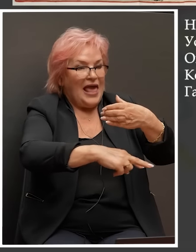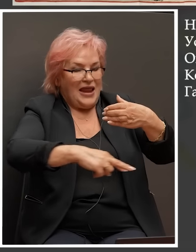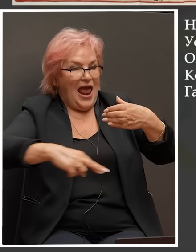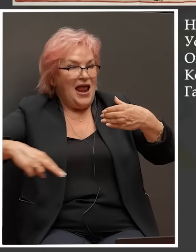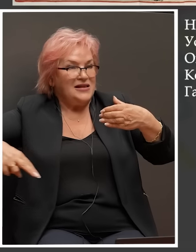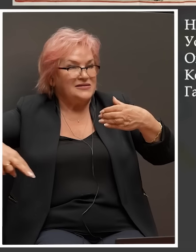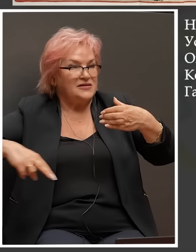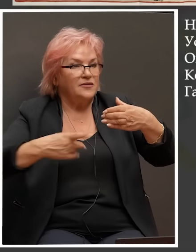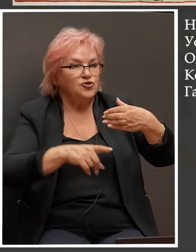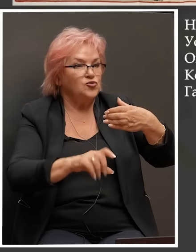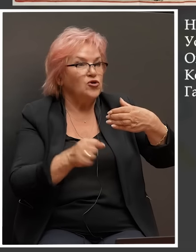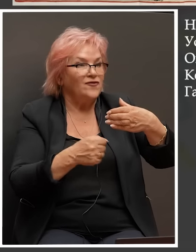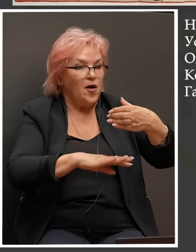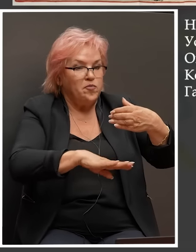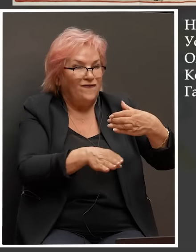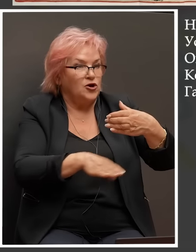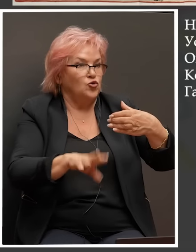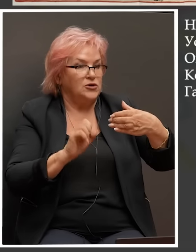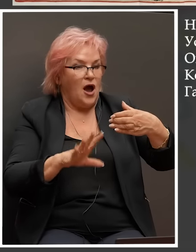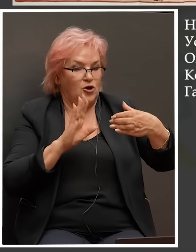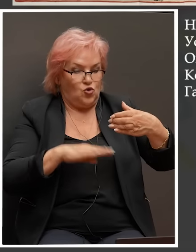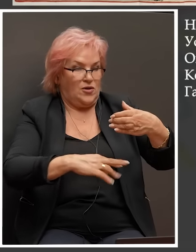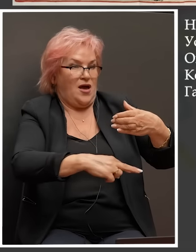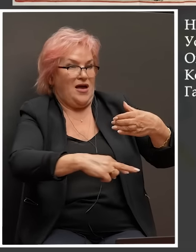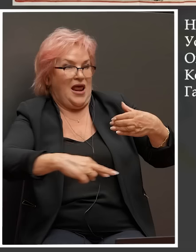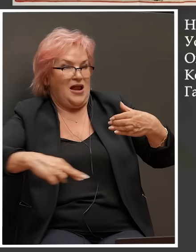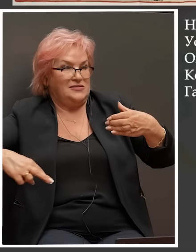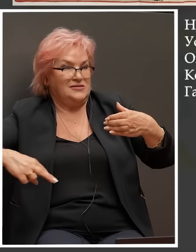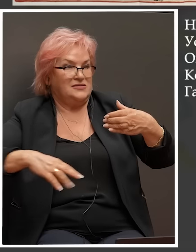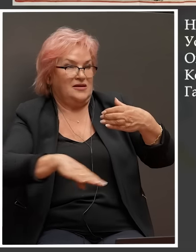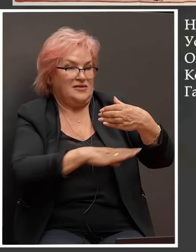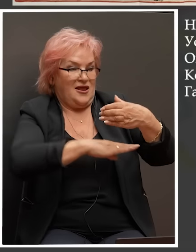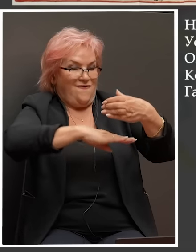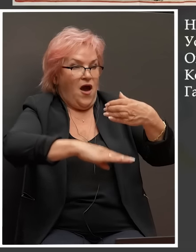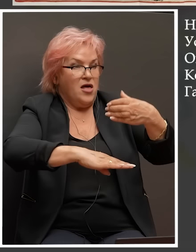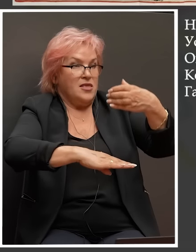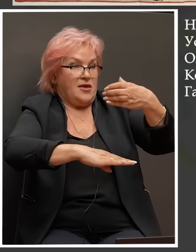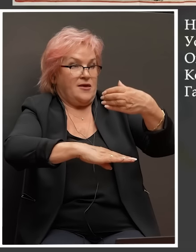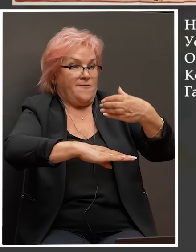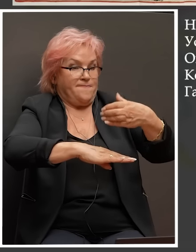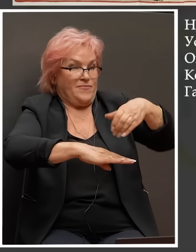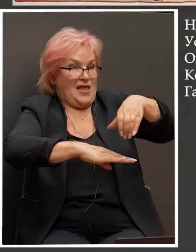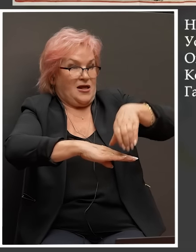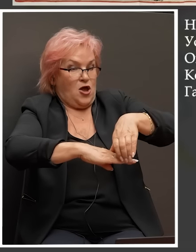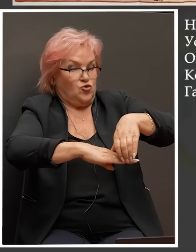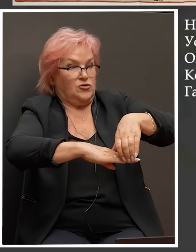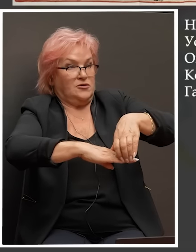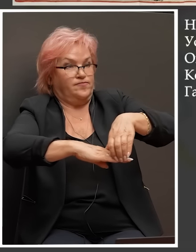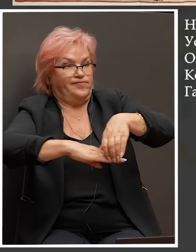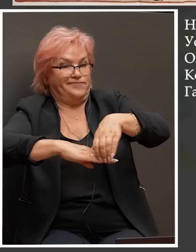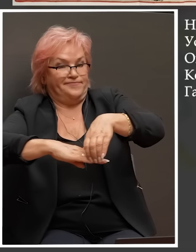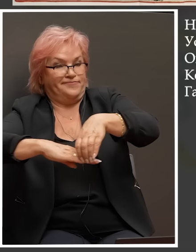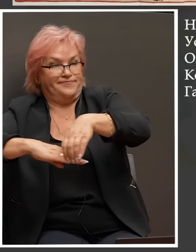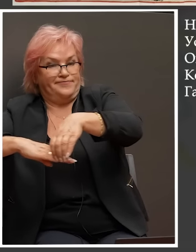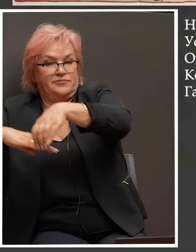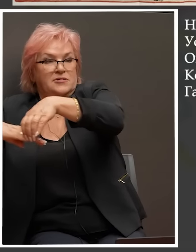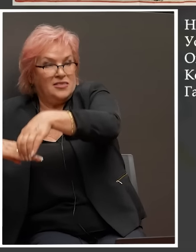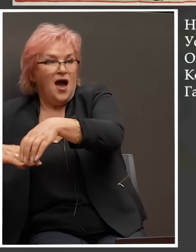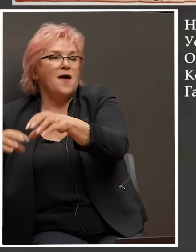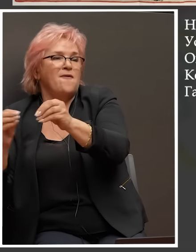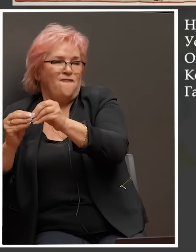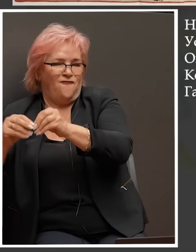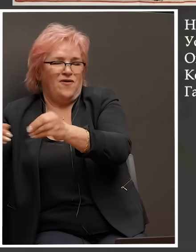вы понимаете, ее невозможно будет повернуть, только по направляющим она может ехать. Кладут туда, везут на новое место, там стоит ровно